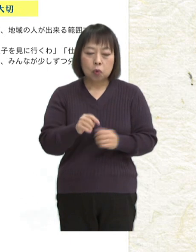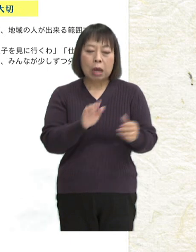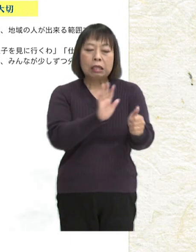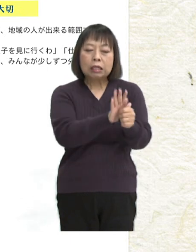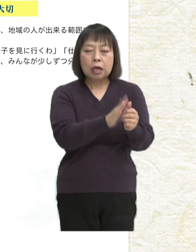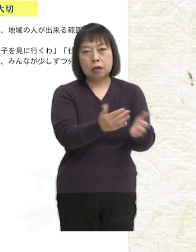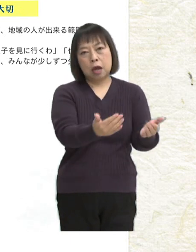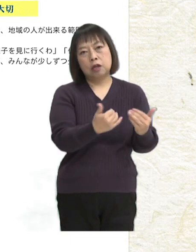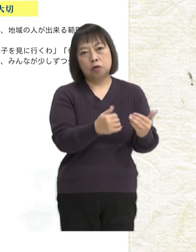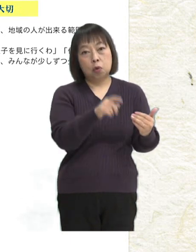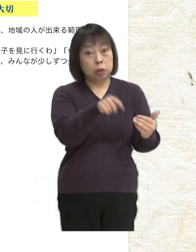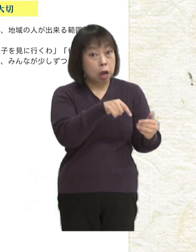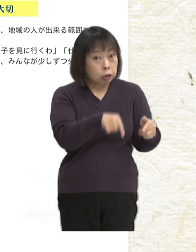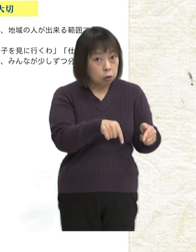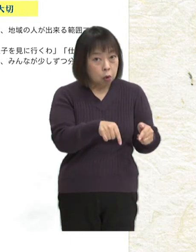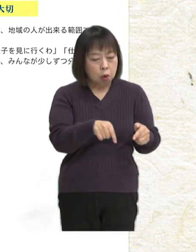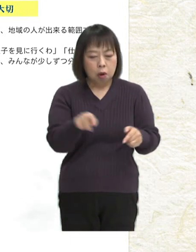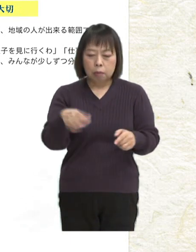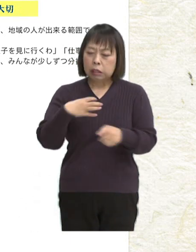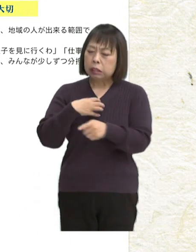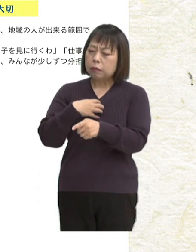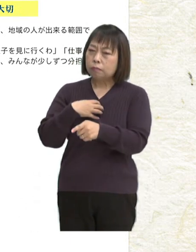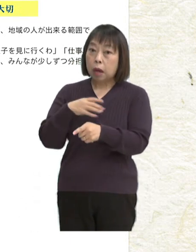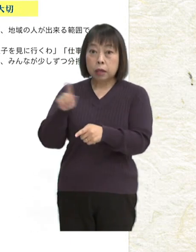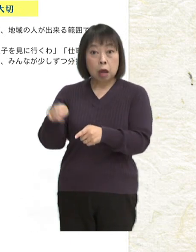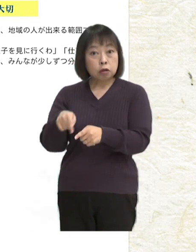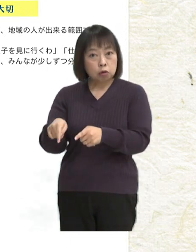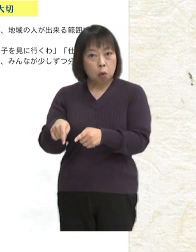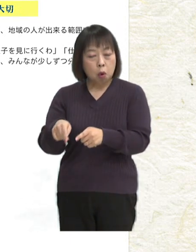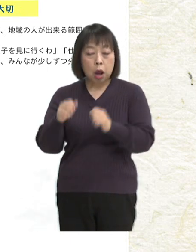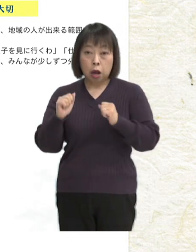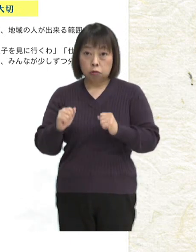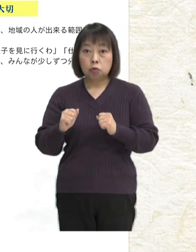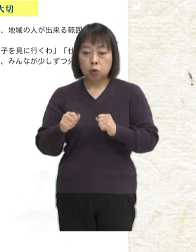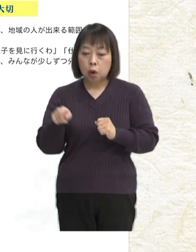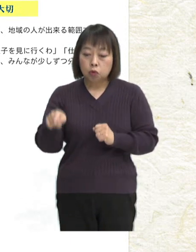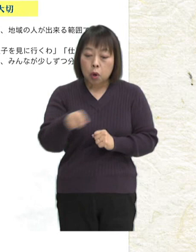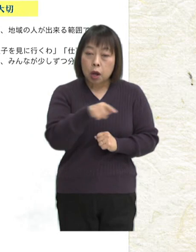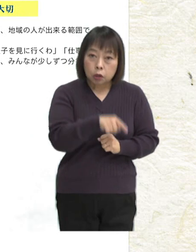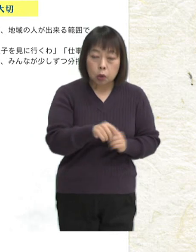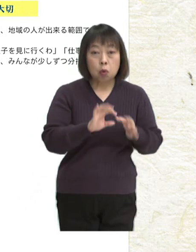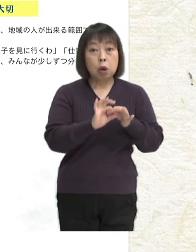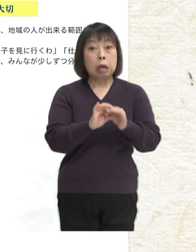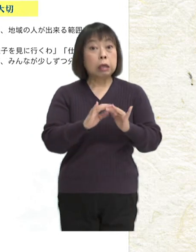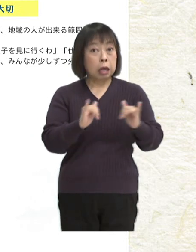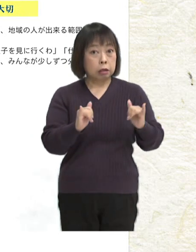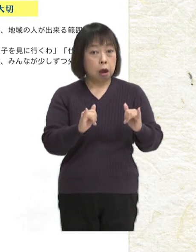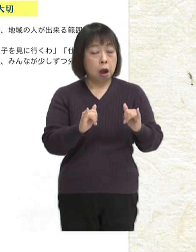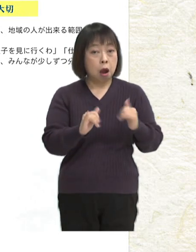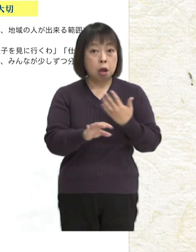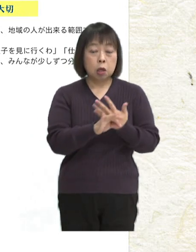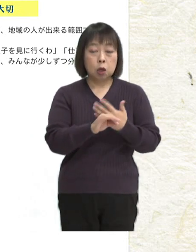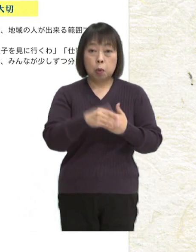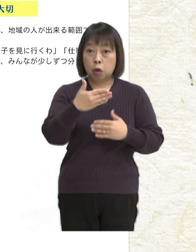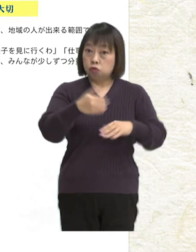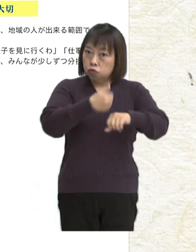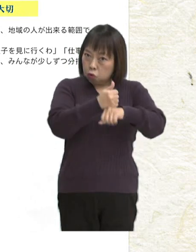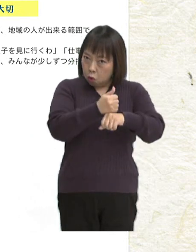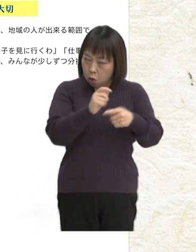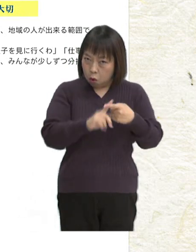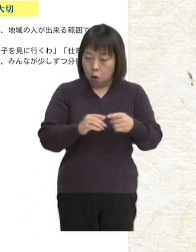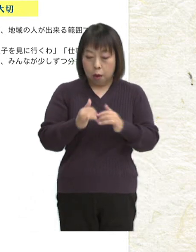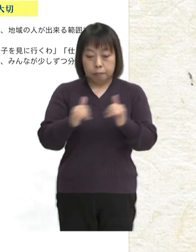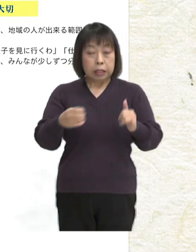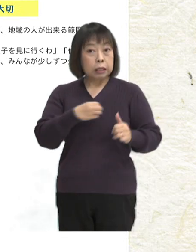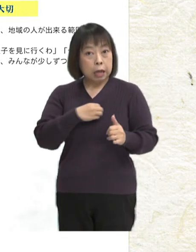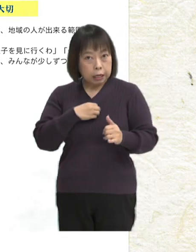支援が必要な人、心配な人がいるときは関係者、区長、民生